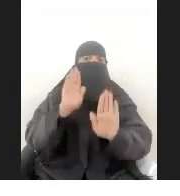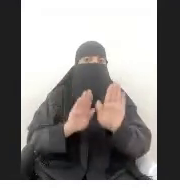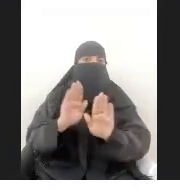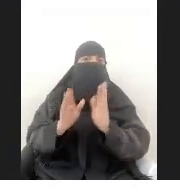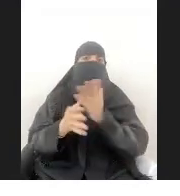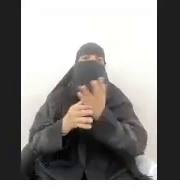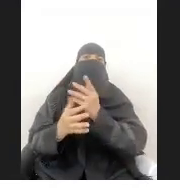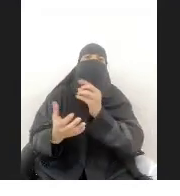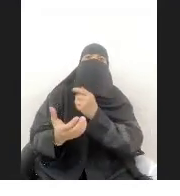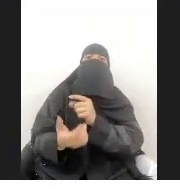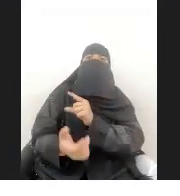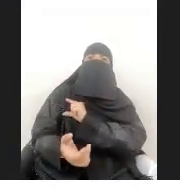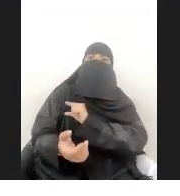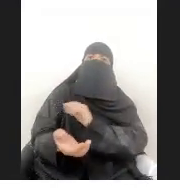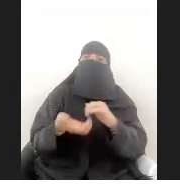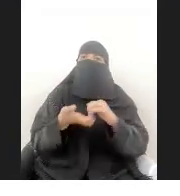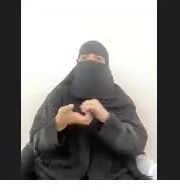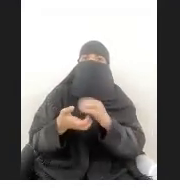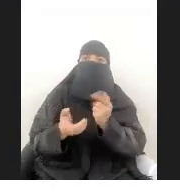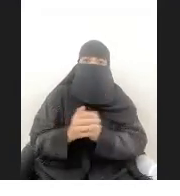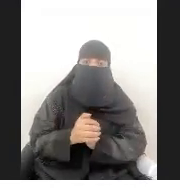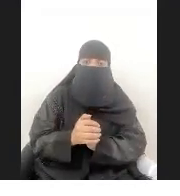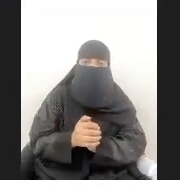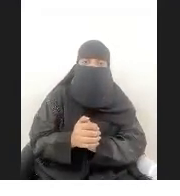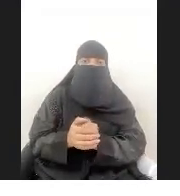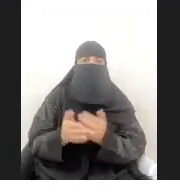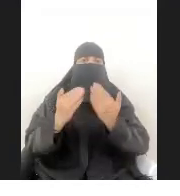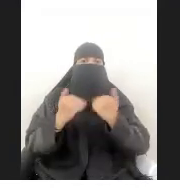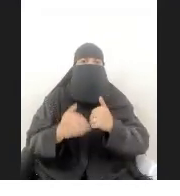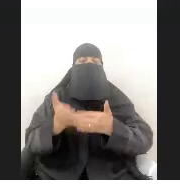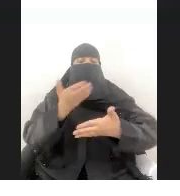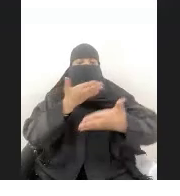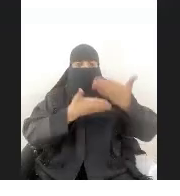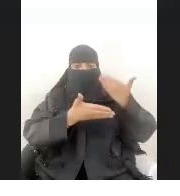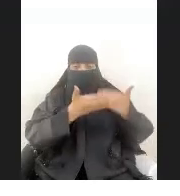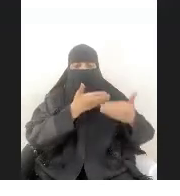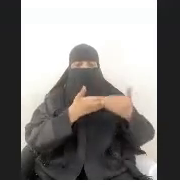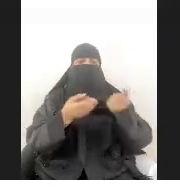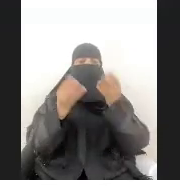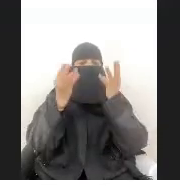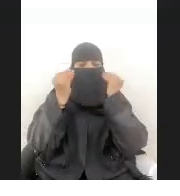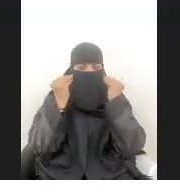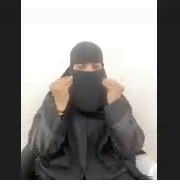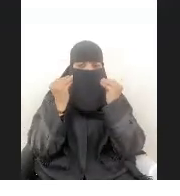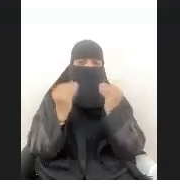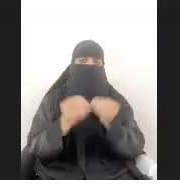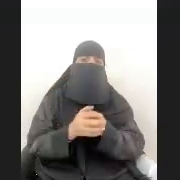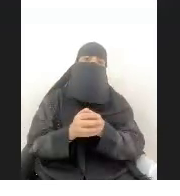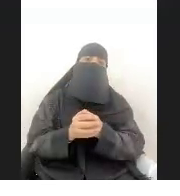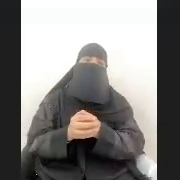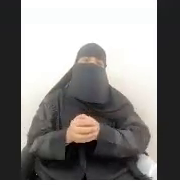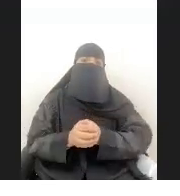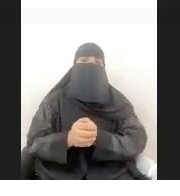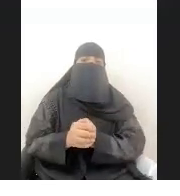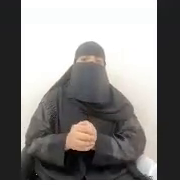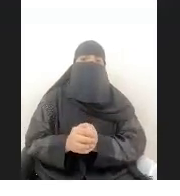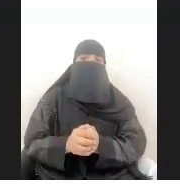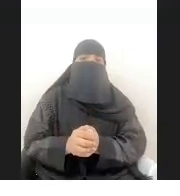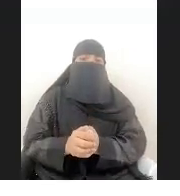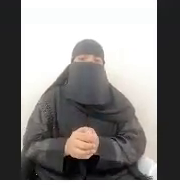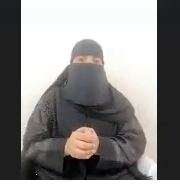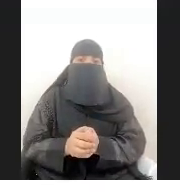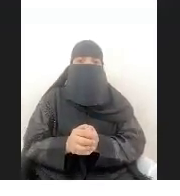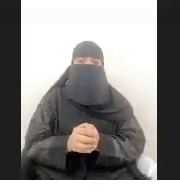كذلك بعد كذا تجينا الحصول على التغذية الراجعة، وبالتالي مع التغذية الراجعة والفيدباك اللي يحصل عليها المتعلم سواء من زملاء أو من الأستاذ